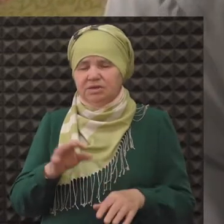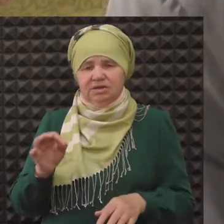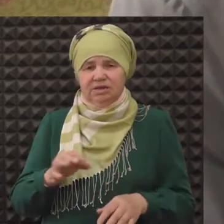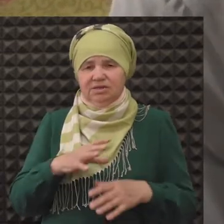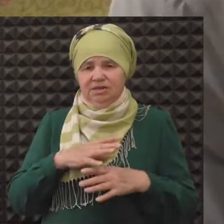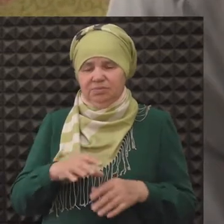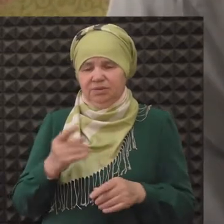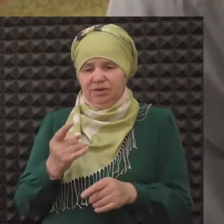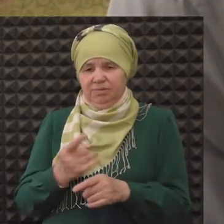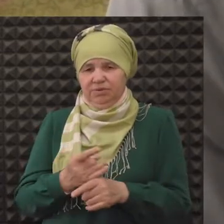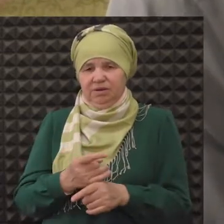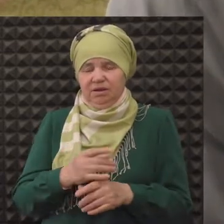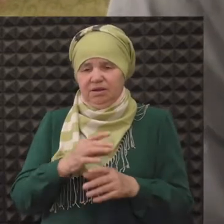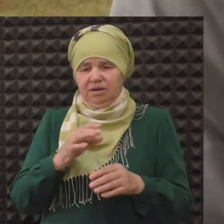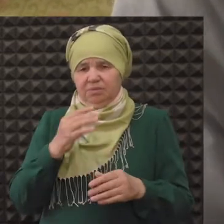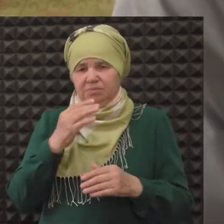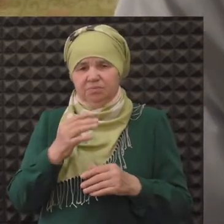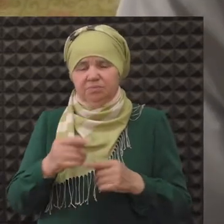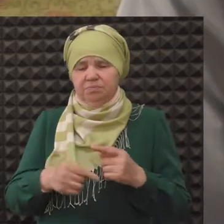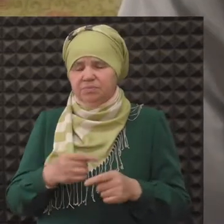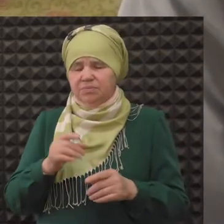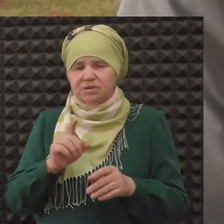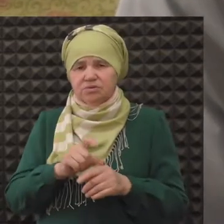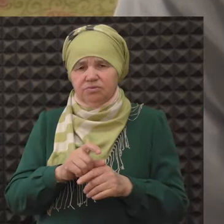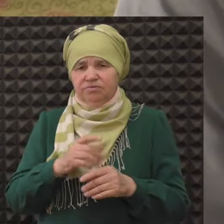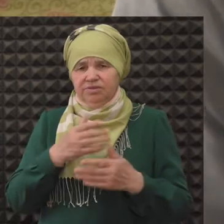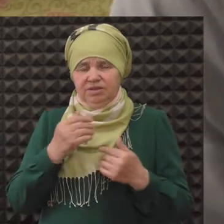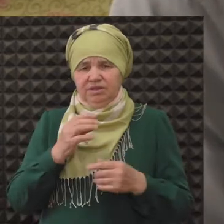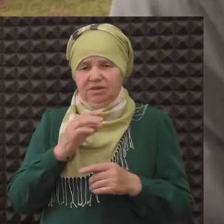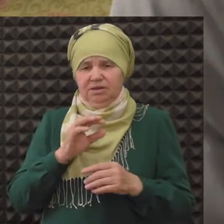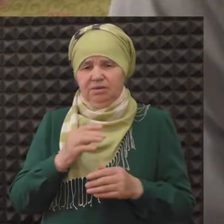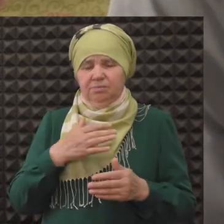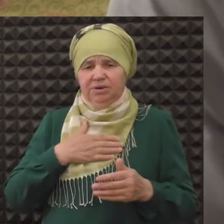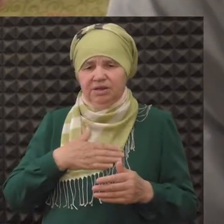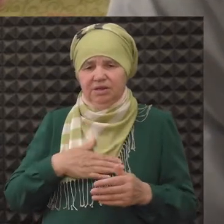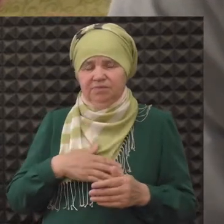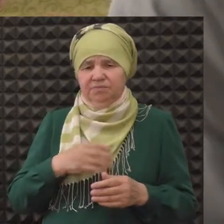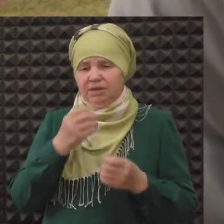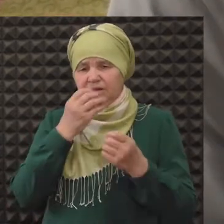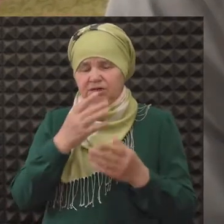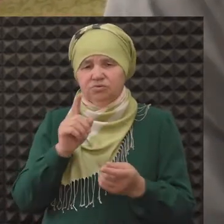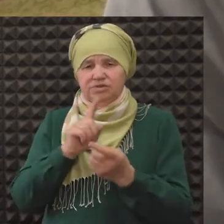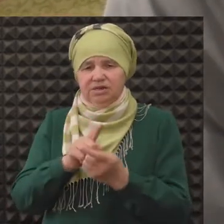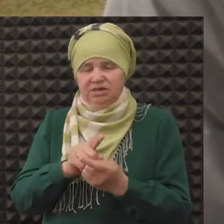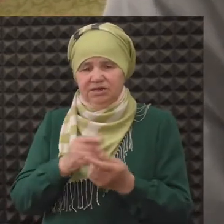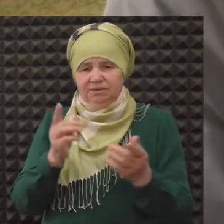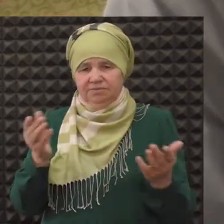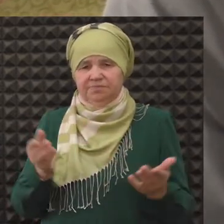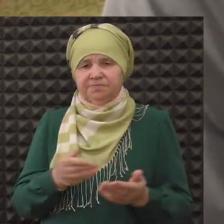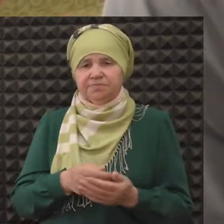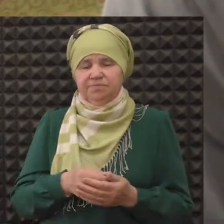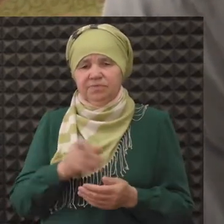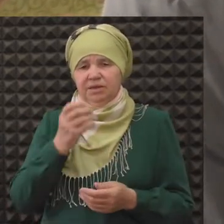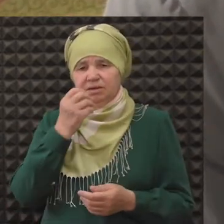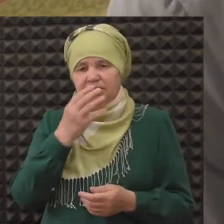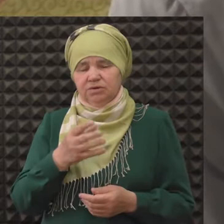бывала ни разу. Вообще не пересказать это все, как приятно, как хорошо встретили нас.